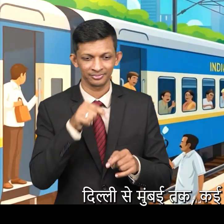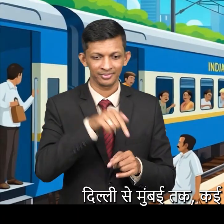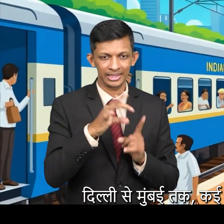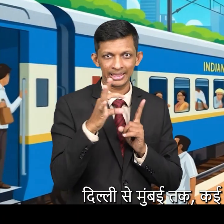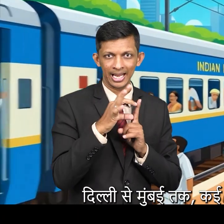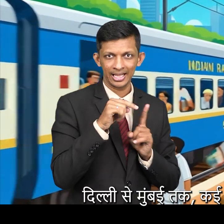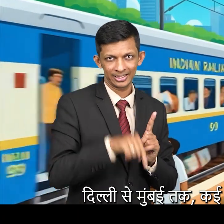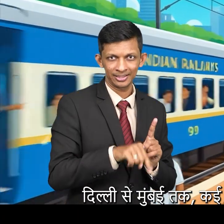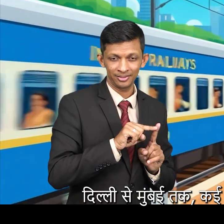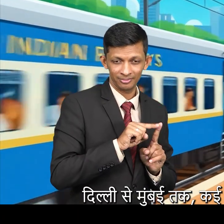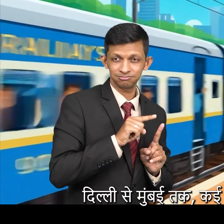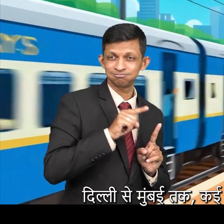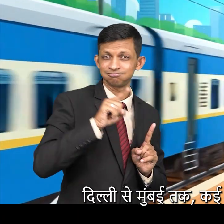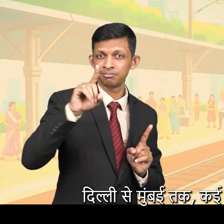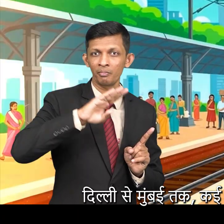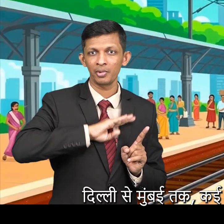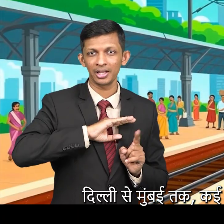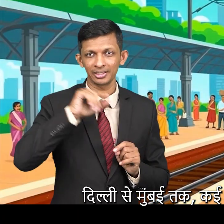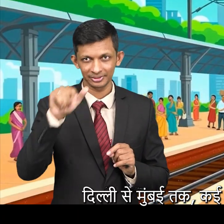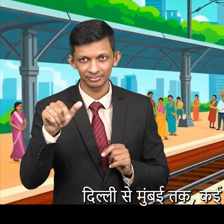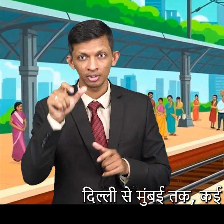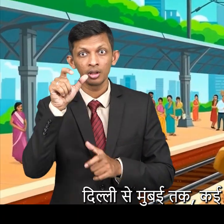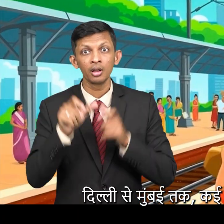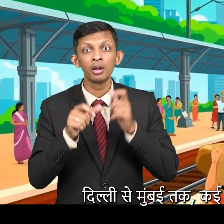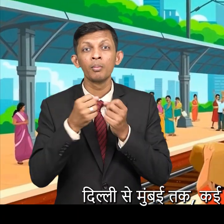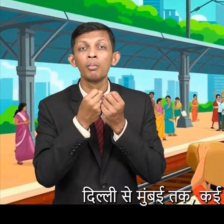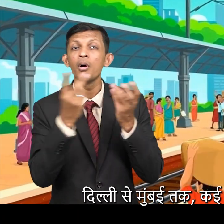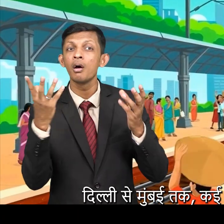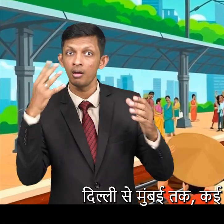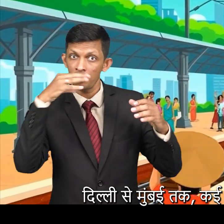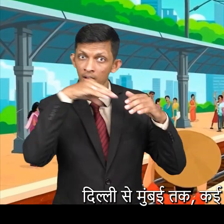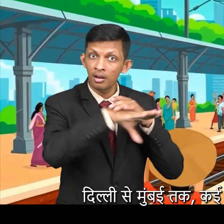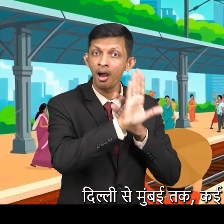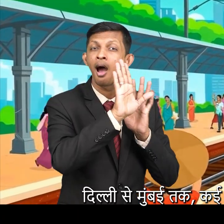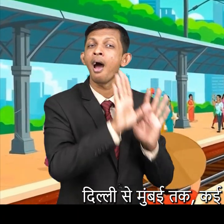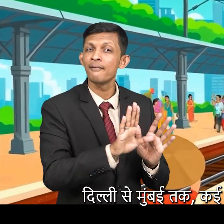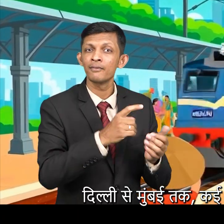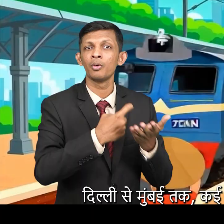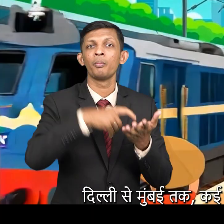उदाहरण दिल्ली से मुंबई तक कई लोग राजधानी एक्सप्रेस जैसी ट्रेनों का उपयोग करते हैं।